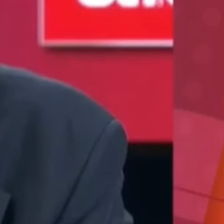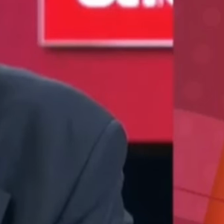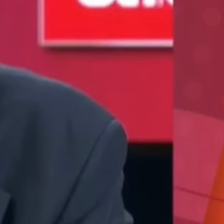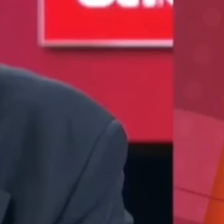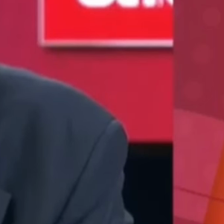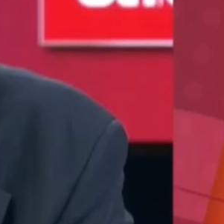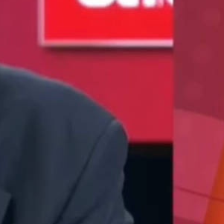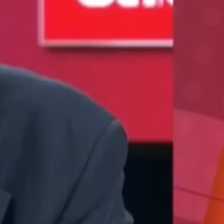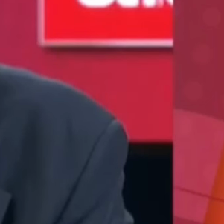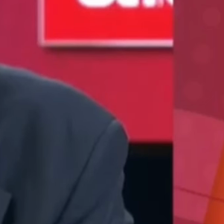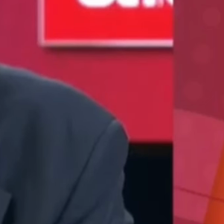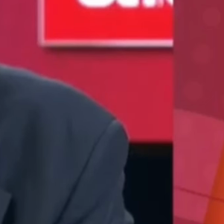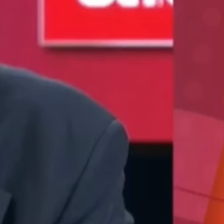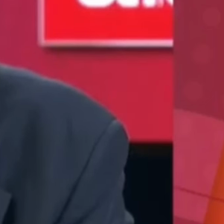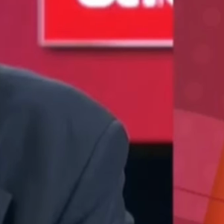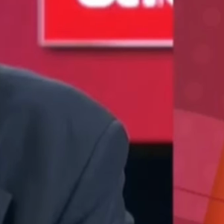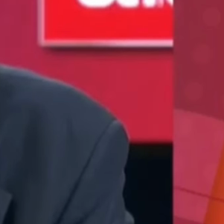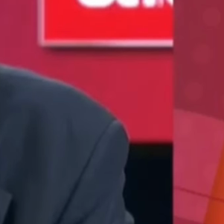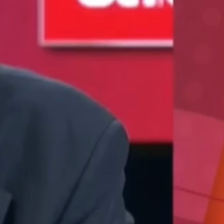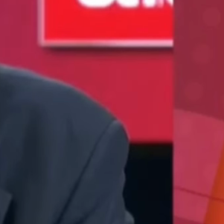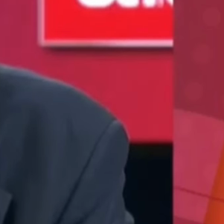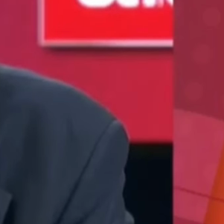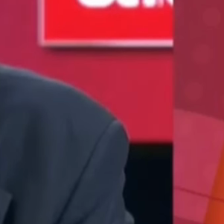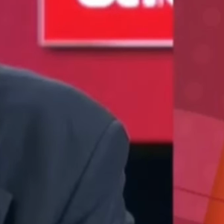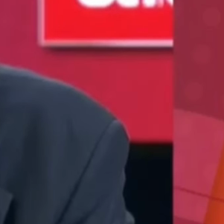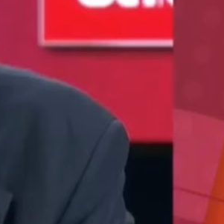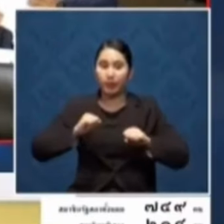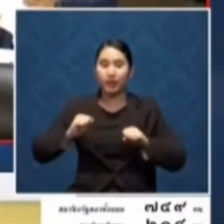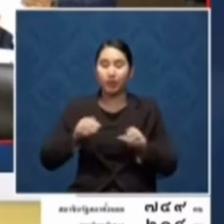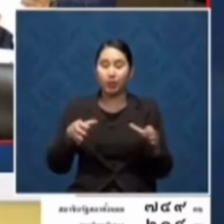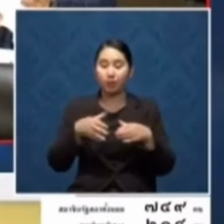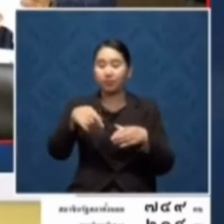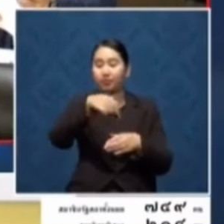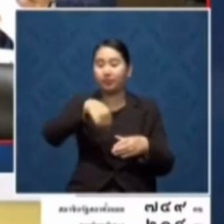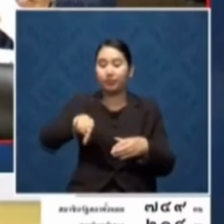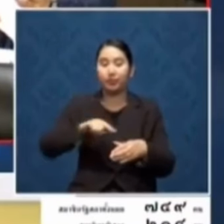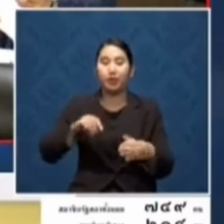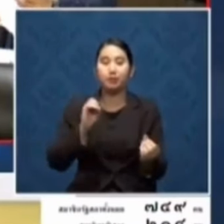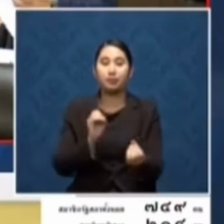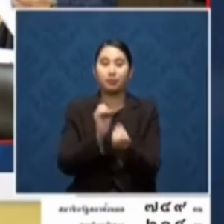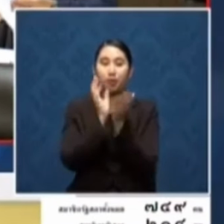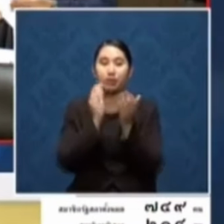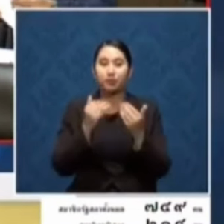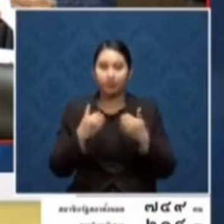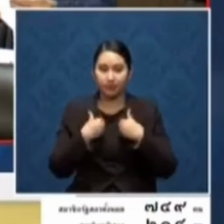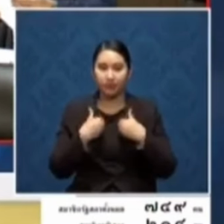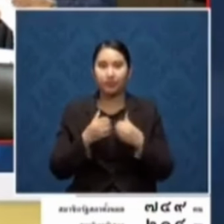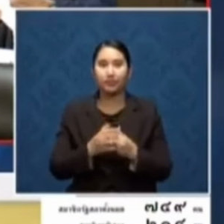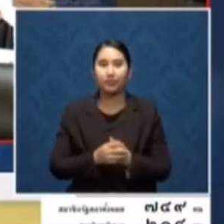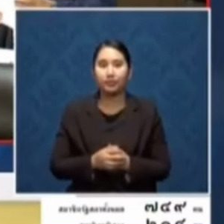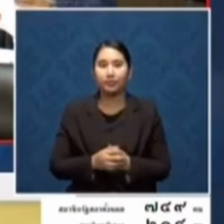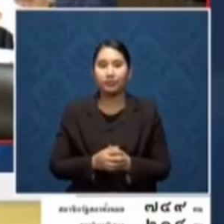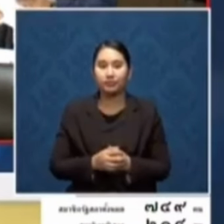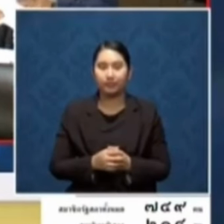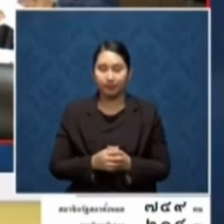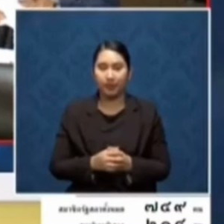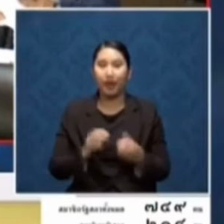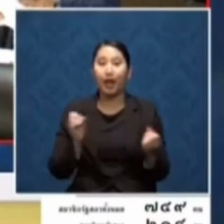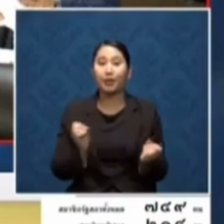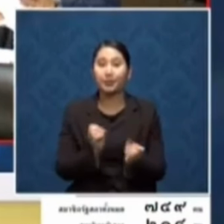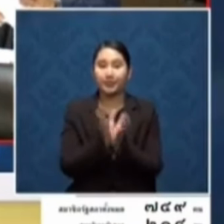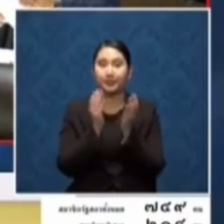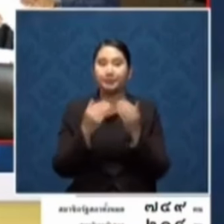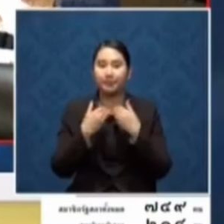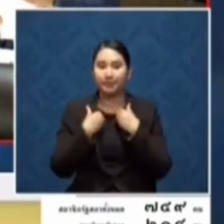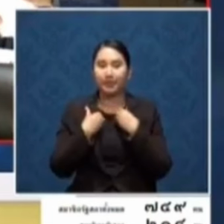พระมหากษัตริย ์ครับ การแก้ไขมาตรา112ก็เป็นส่วนหนึ่ง มีสมาชิกวุฒิสภาบางท่านออกมาให้ความเห็นแล้วว่าไม่ว่าจะอย่างไรก็ต